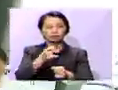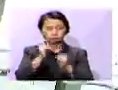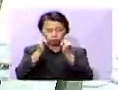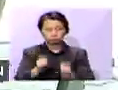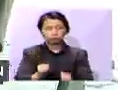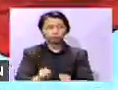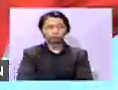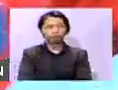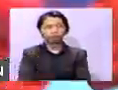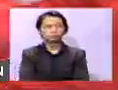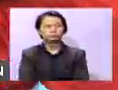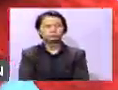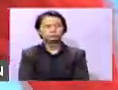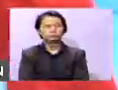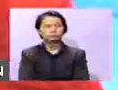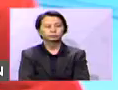individu.